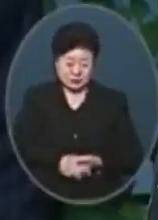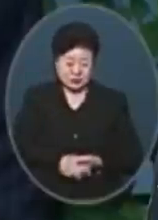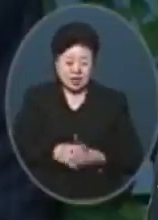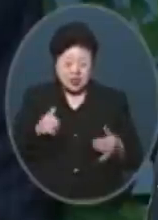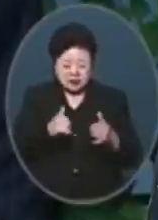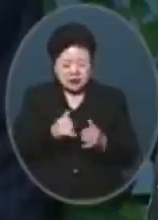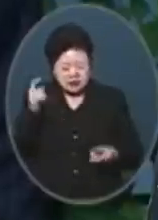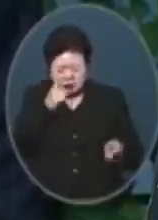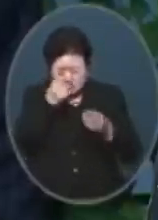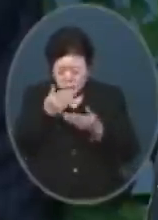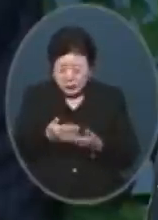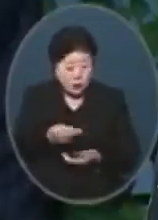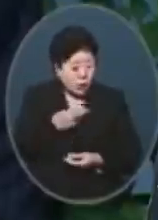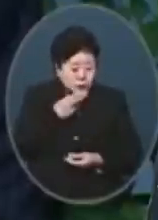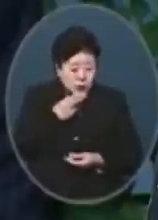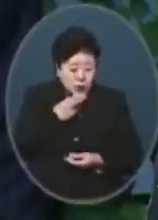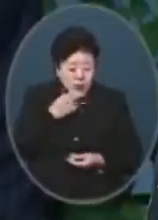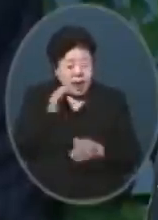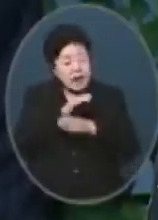받지 않았다는 것입니다.